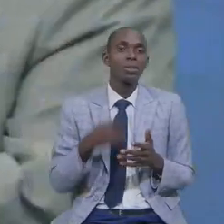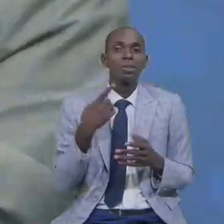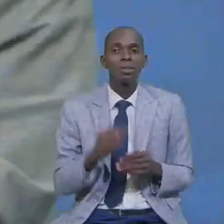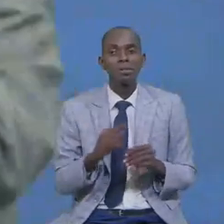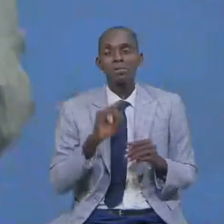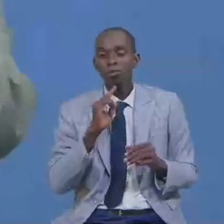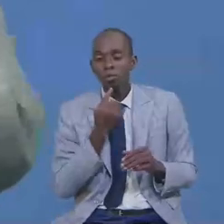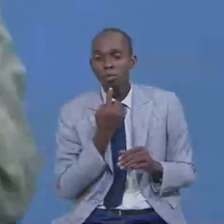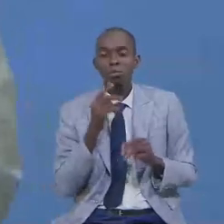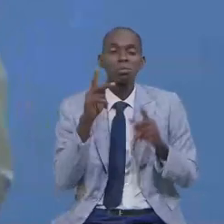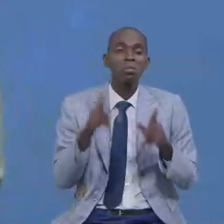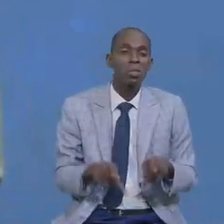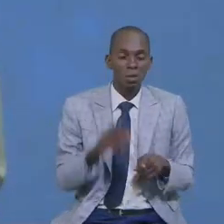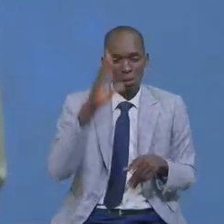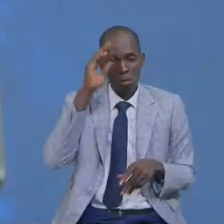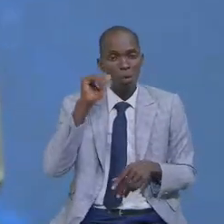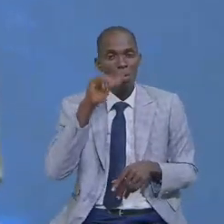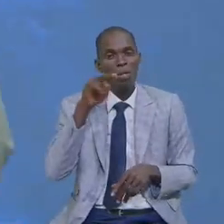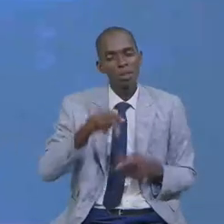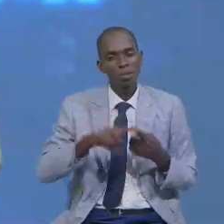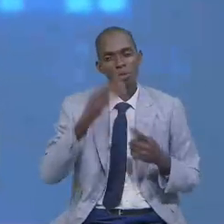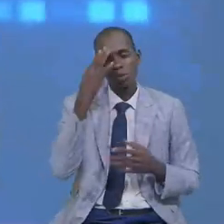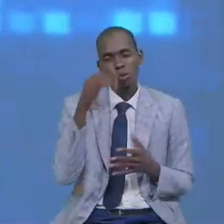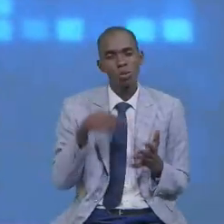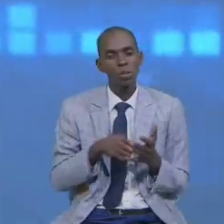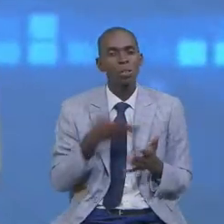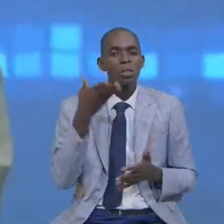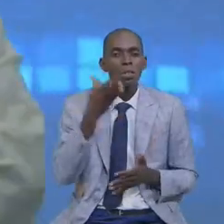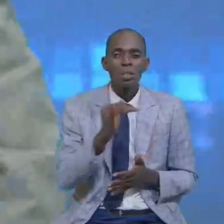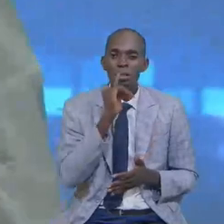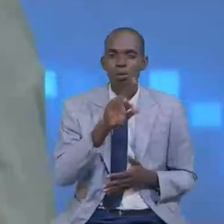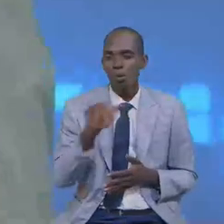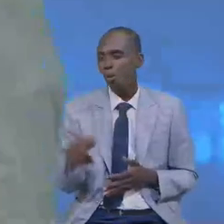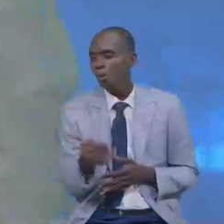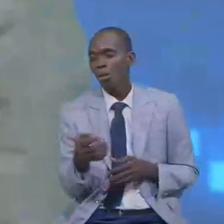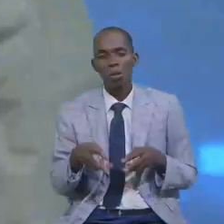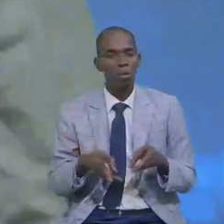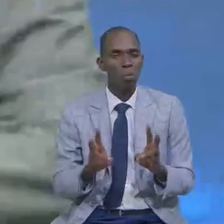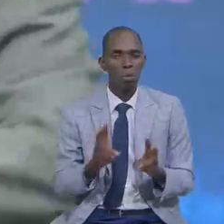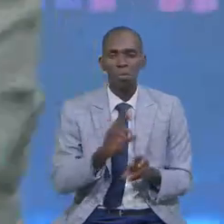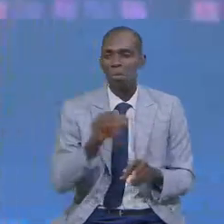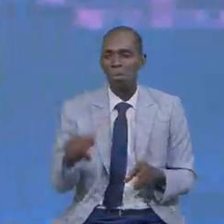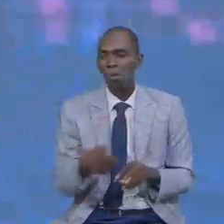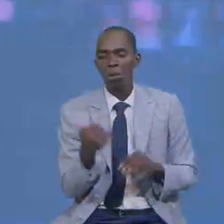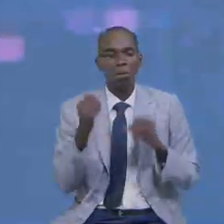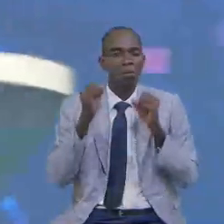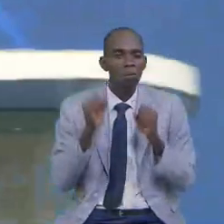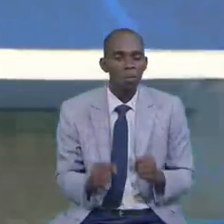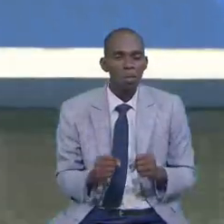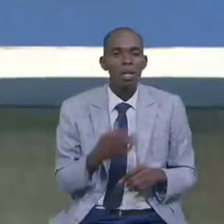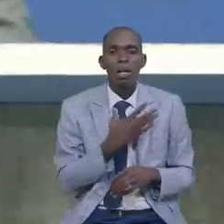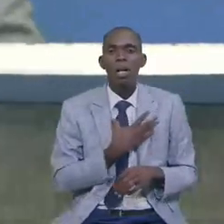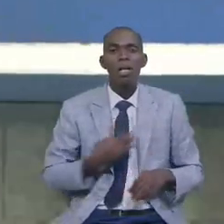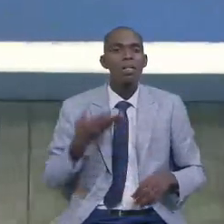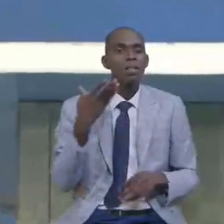doit le savoir. Il n'y a pas un autre chemin. Il n'y a pas une autre voie. Il n'y a pas une autre puissance. Il n'y a